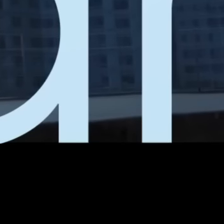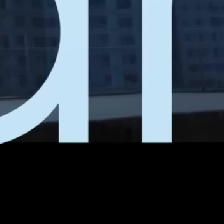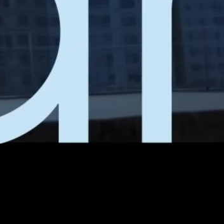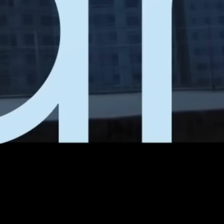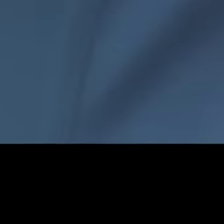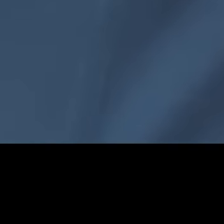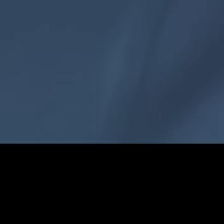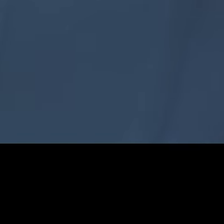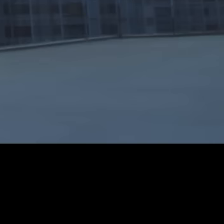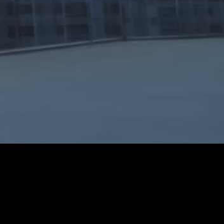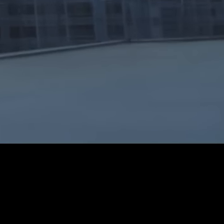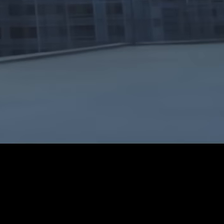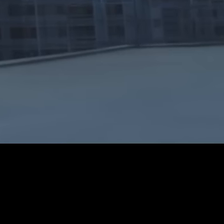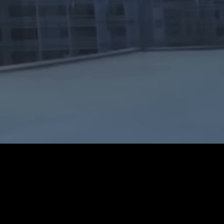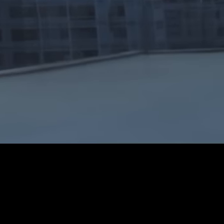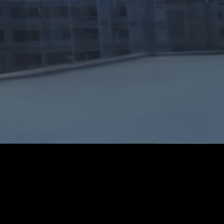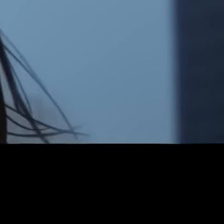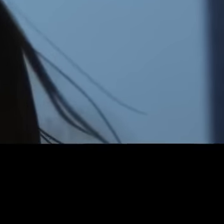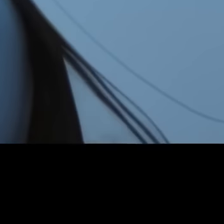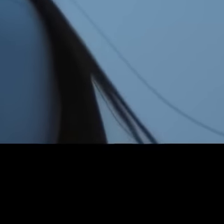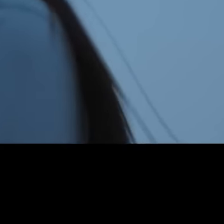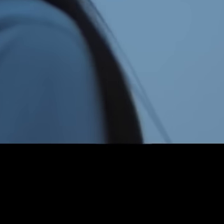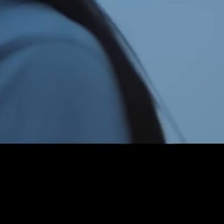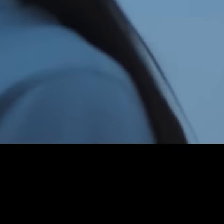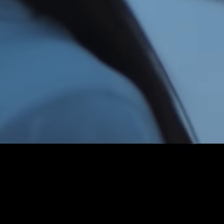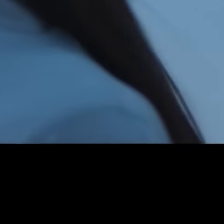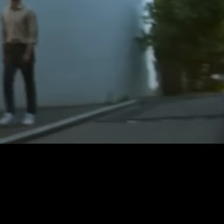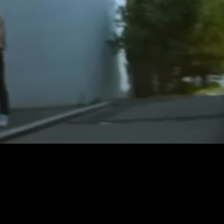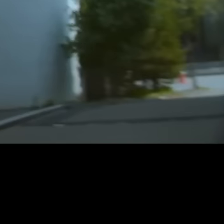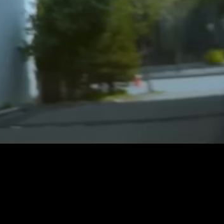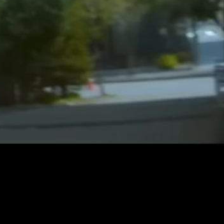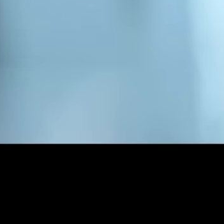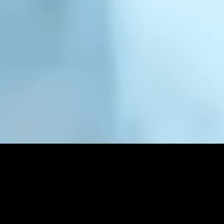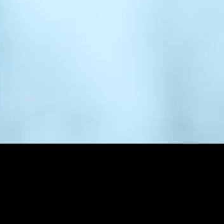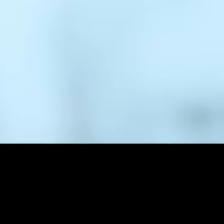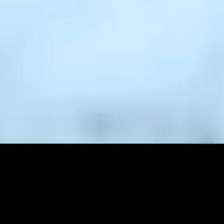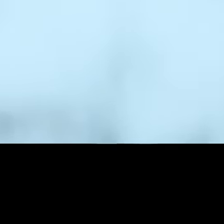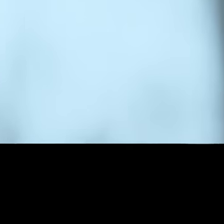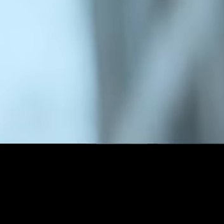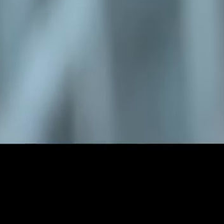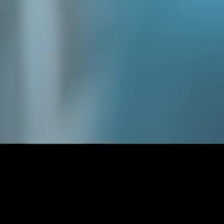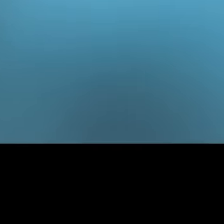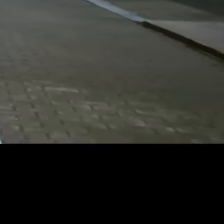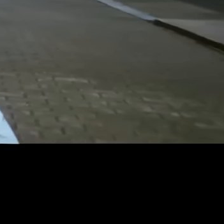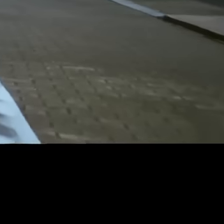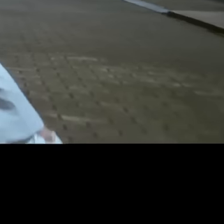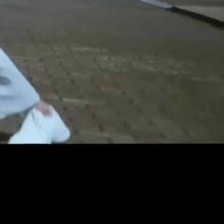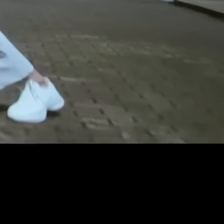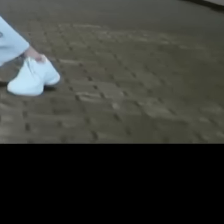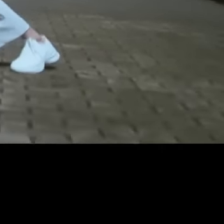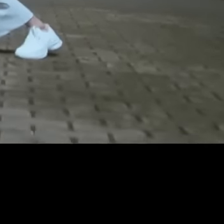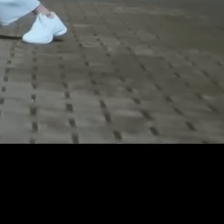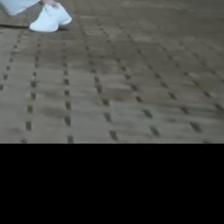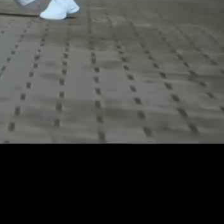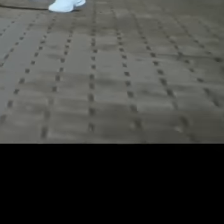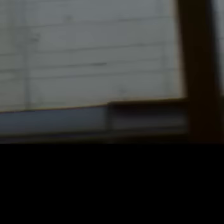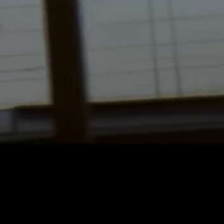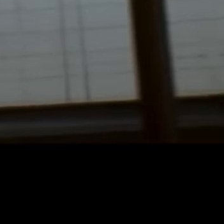나는 안다. 어떻게 하면 하루가 근사해지는지, 시도 때도 없이